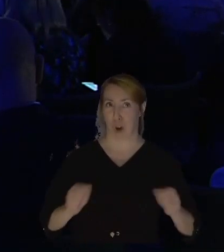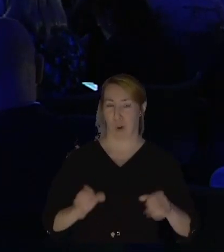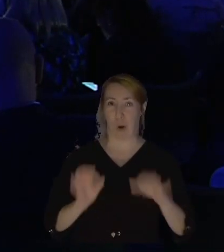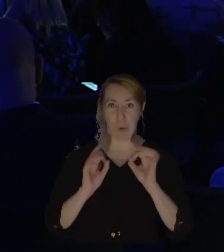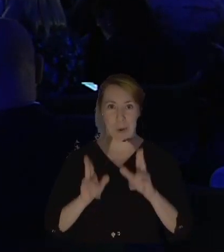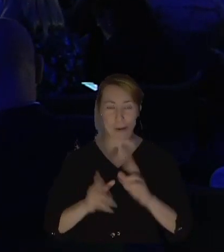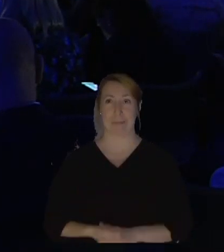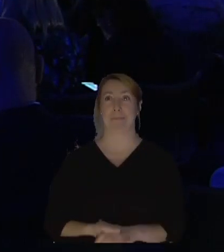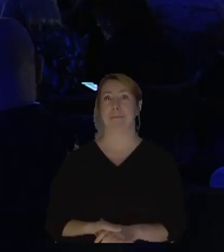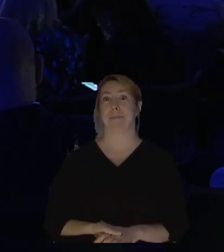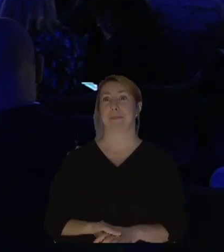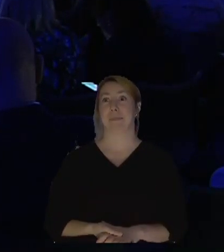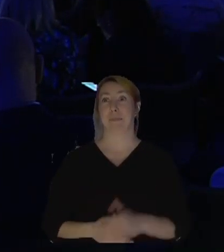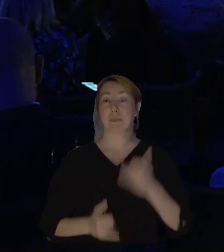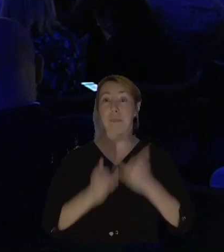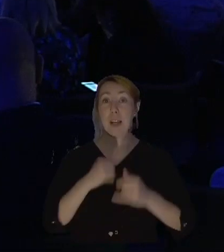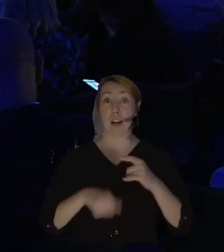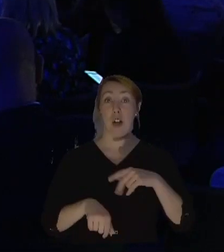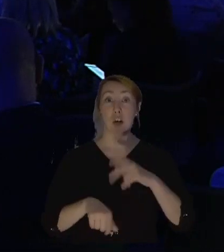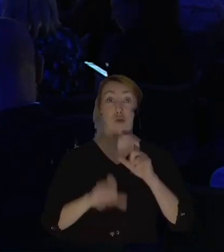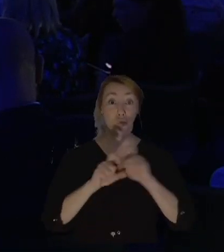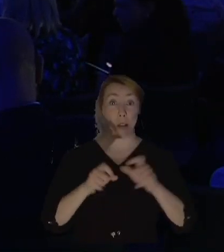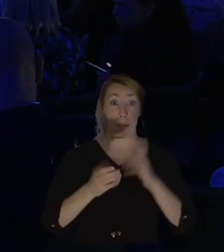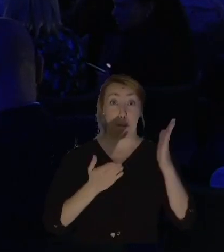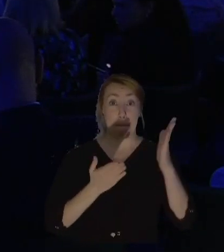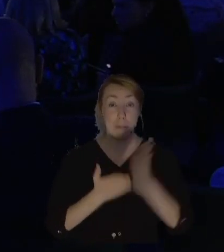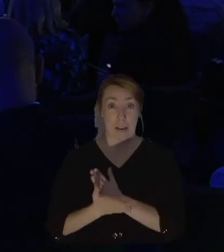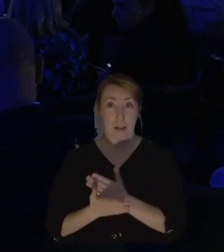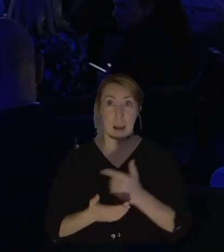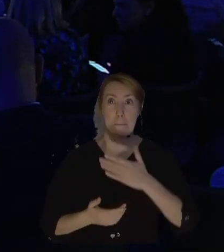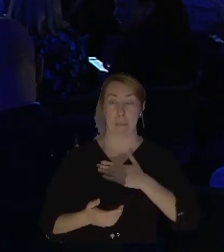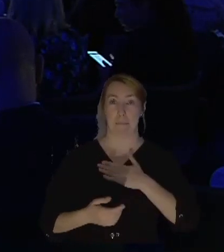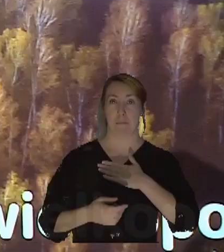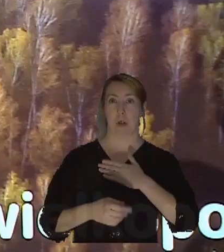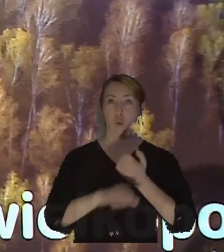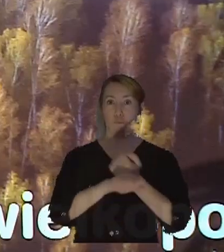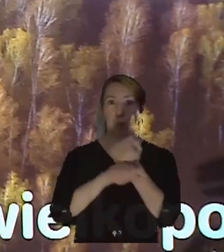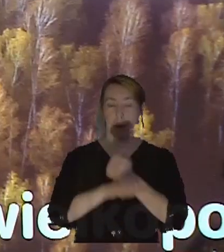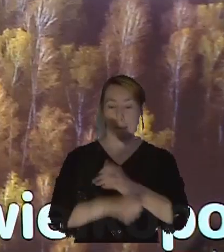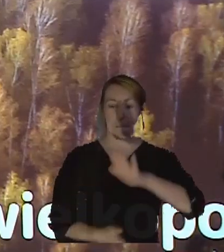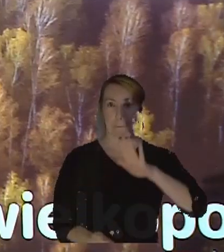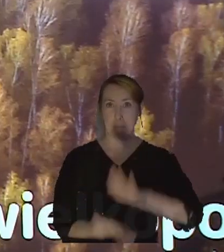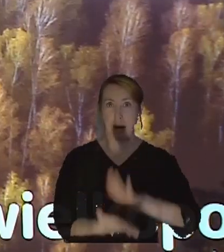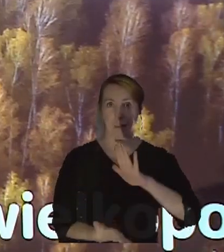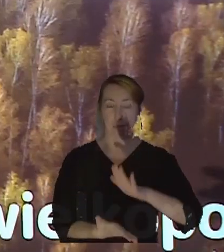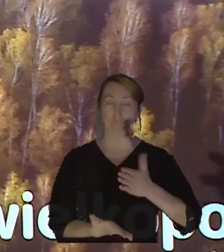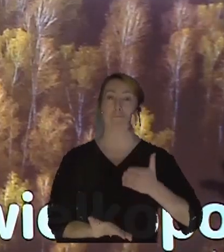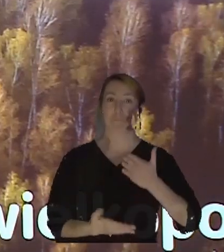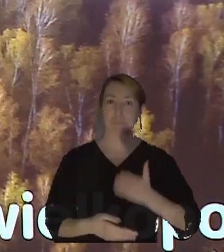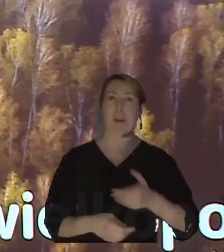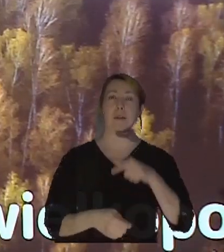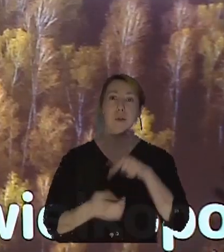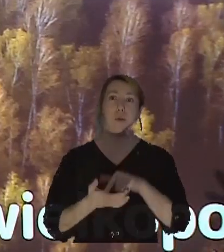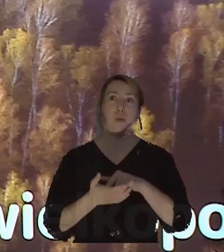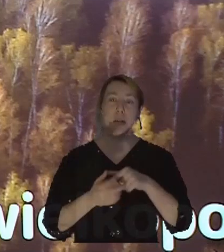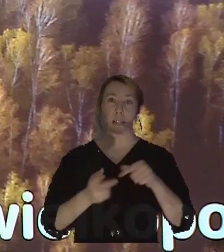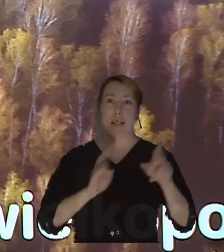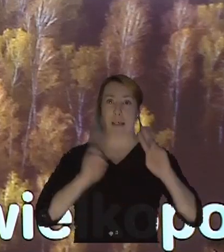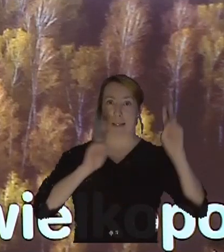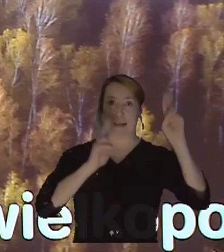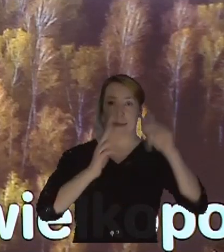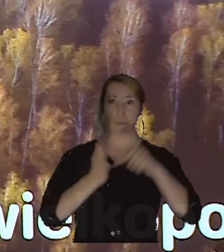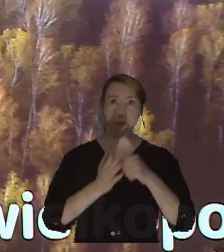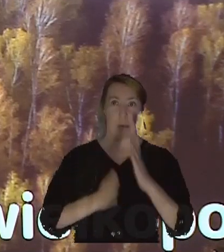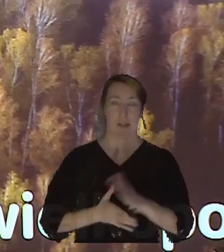drugie. Jeżeli czas minie, to ja też mam taki pomarańczowy. W ten sposób, a więc będziemy tak sygnalizować.